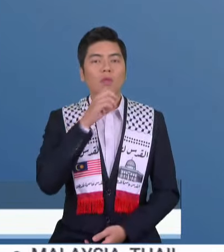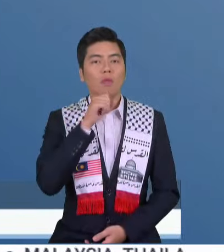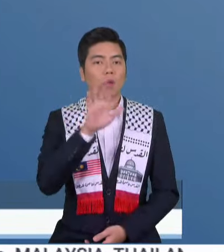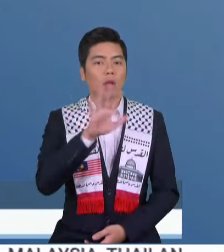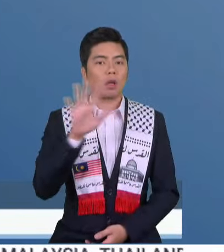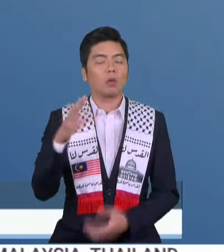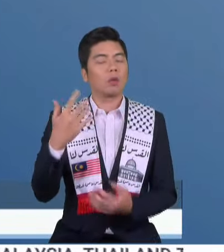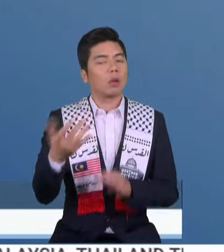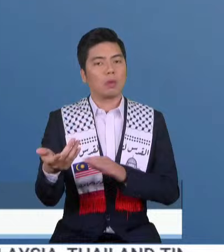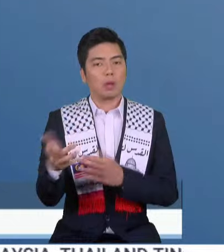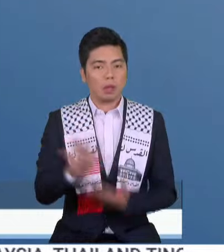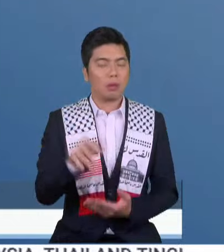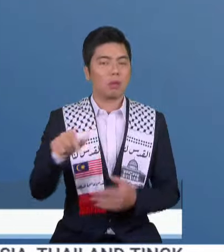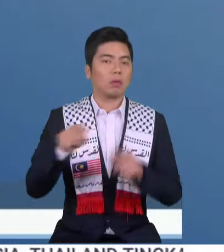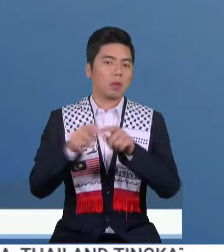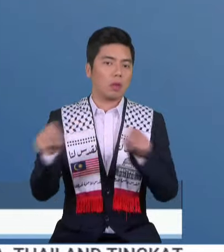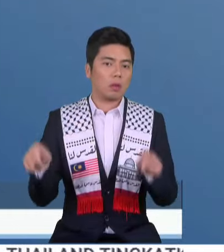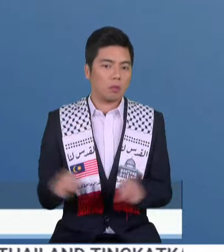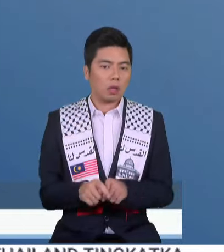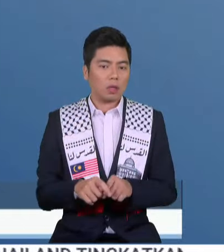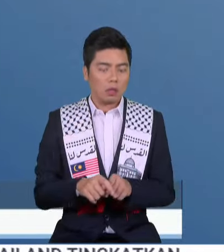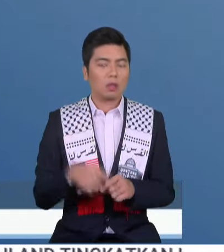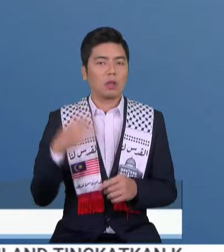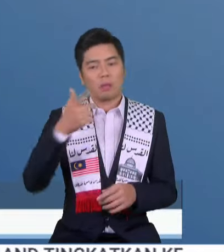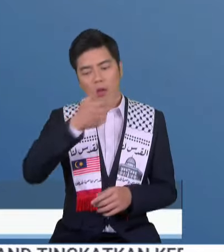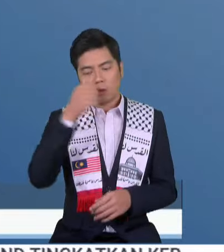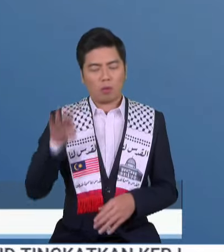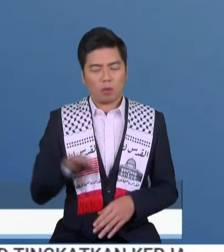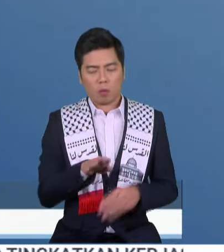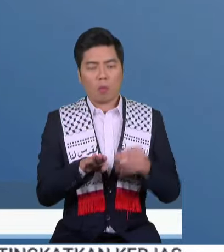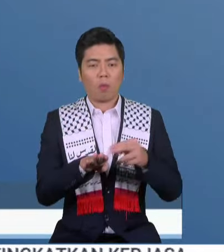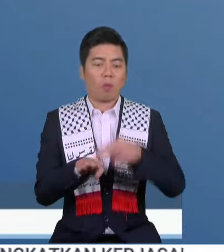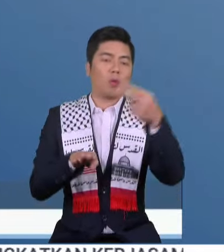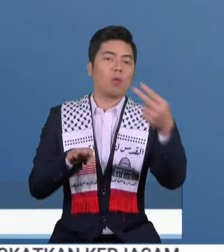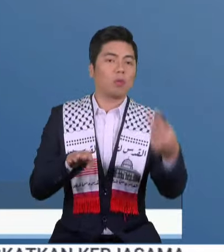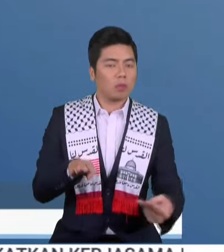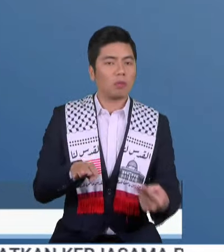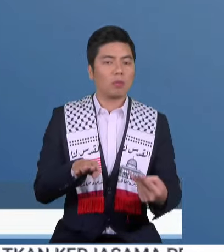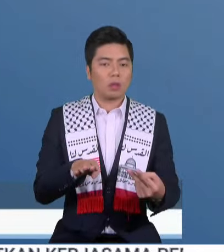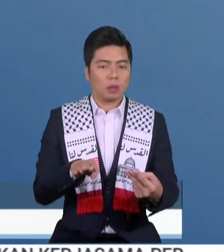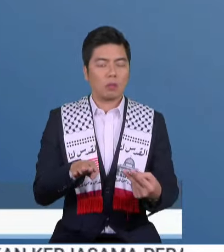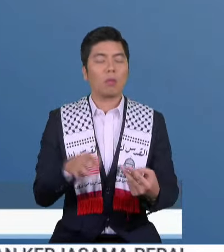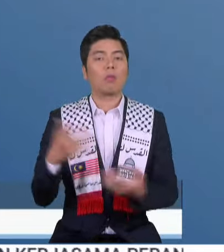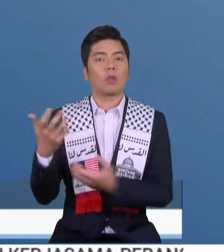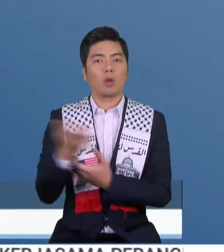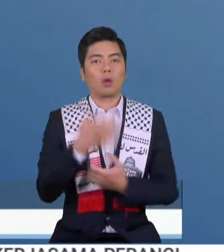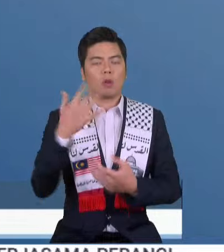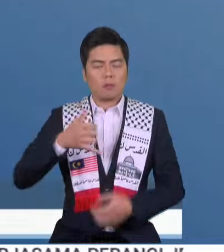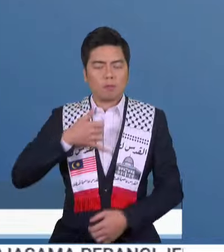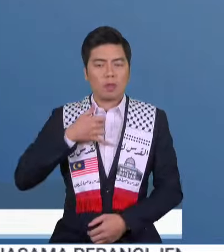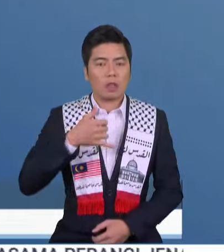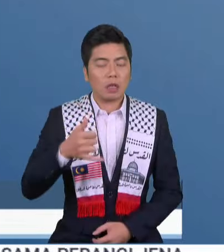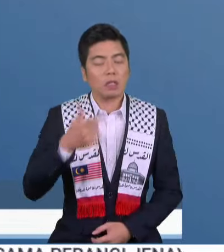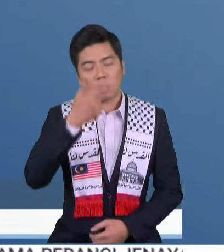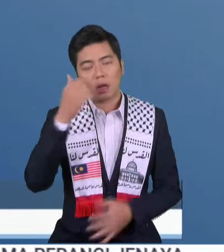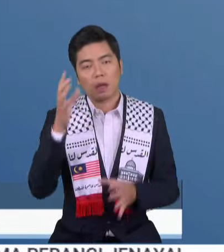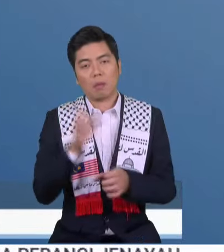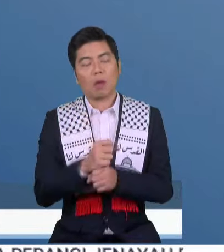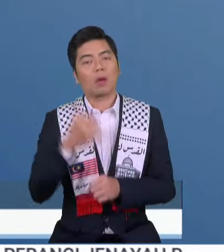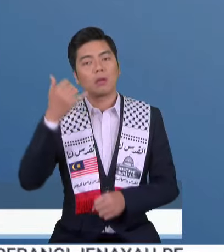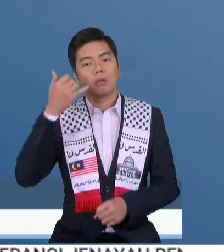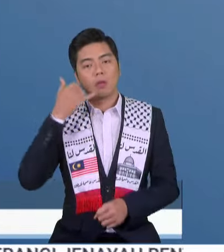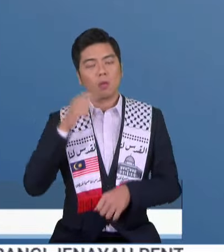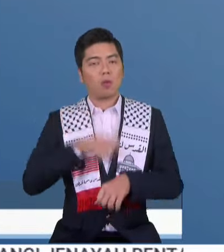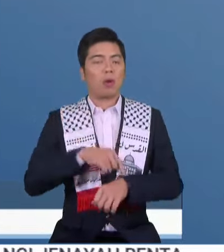tahun meninggal di tempat kejadian setelah tercampak keluar dari kereta. Pihak bomba yang bergegas ke lokasi setelah menerima panggilan kecemasan kira-kira